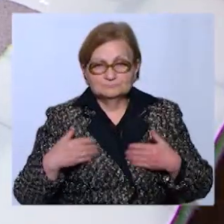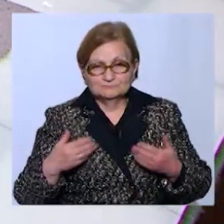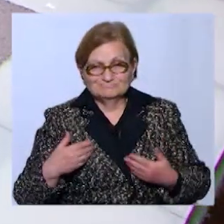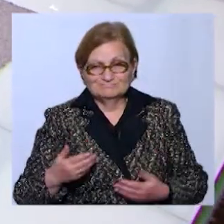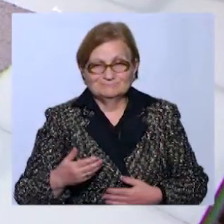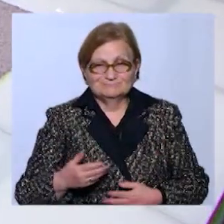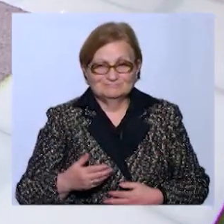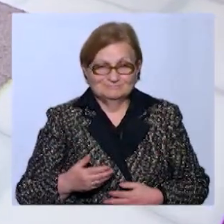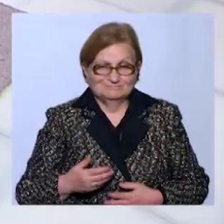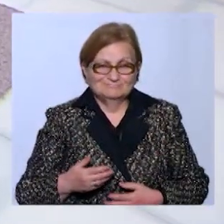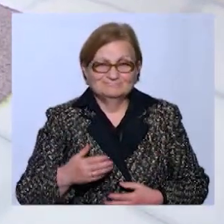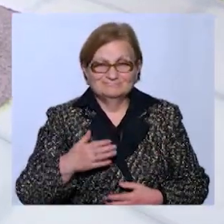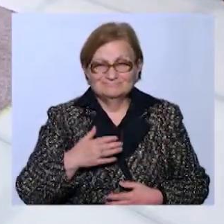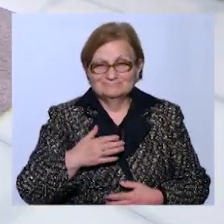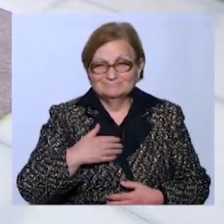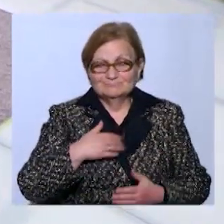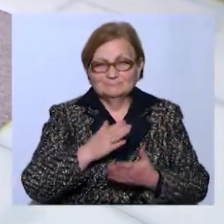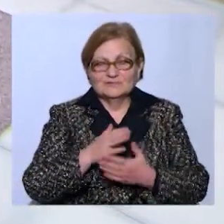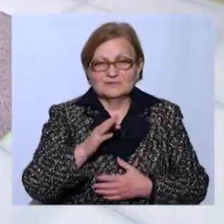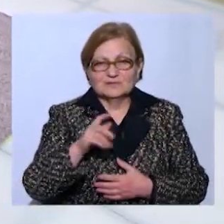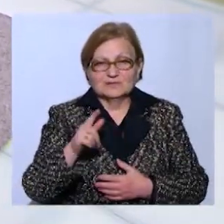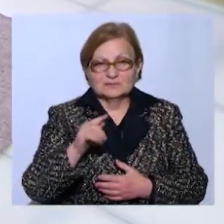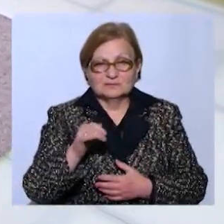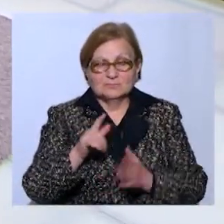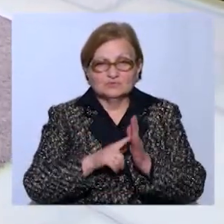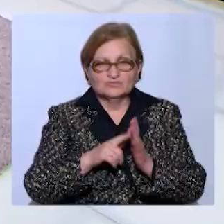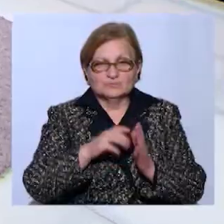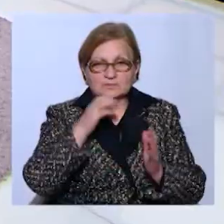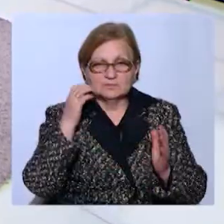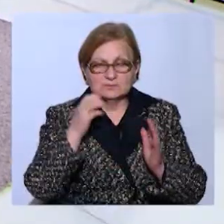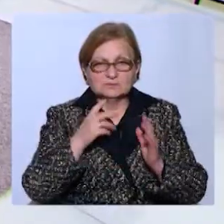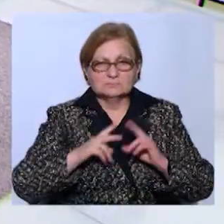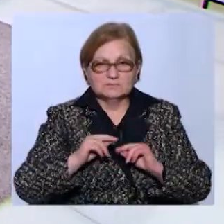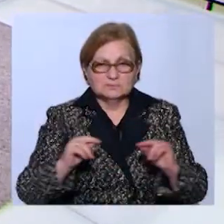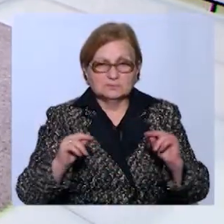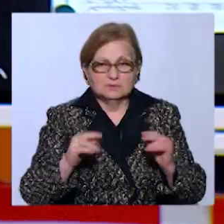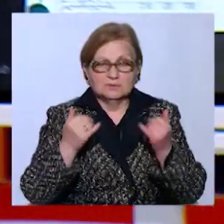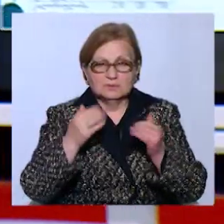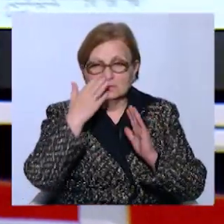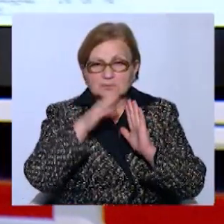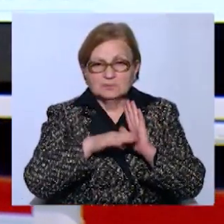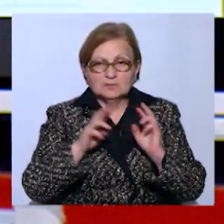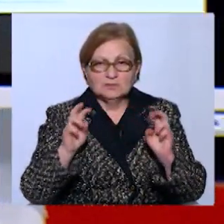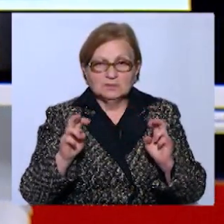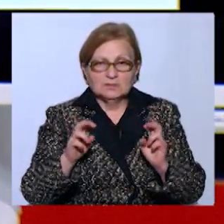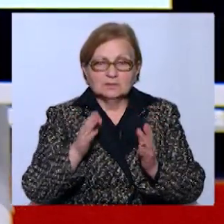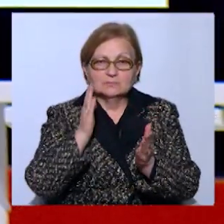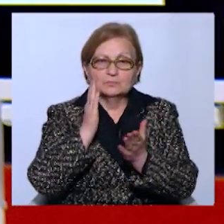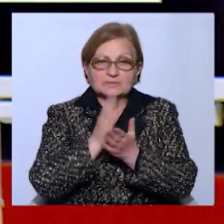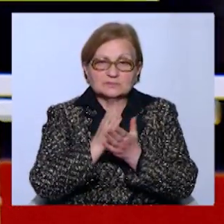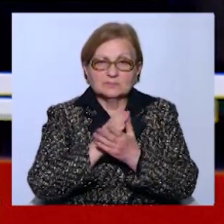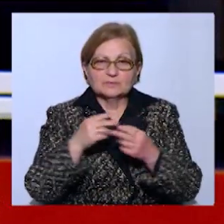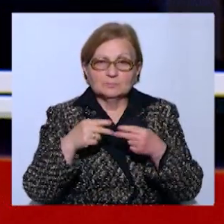მოგესალმებით. მიხარია თქვენი ნახვა. მე ვარ ქეთი, მე-7 კლასის მათემატიკის მასწავლებელი. დღევანდელი გაკვეთილის თემა არის